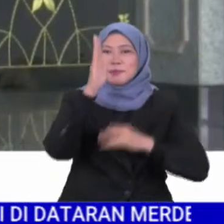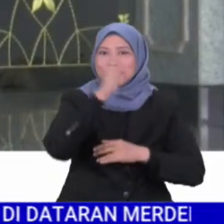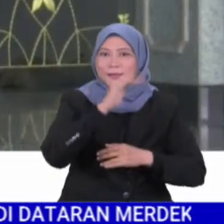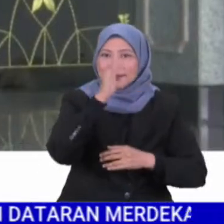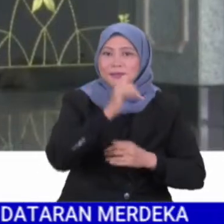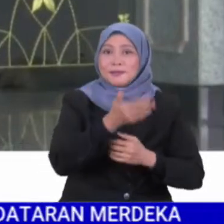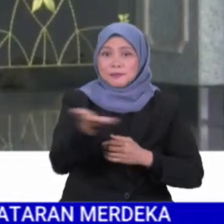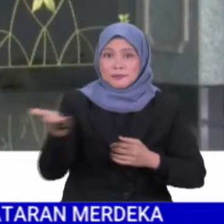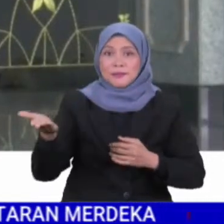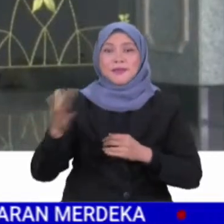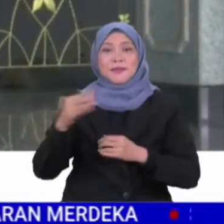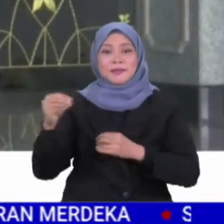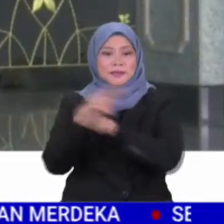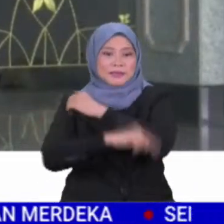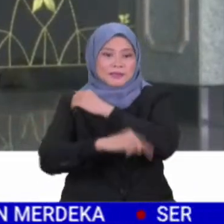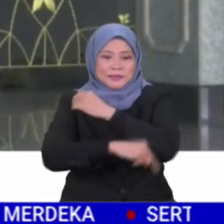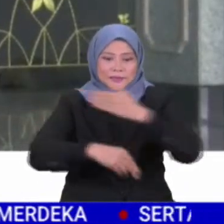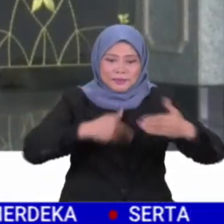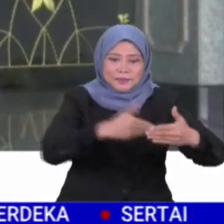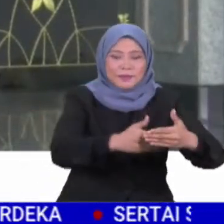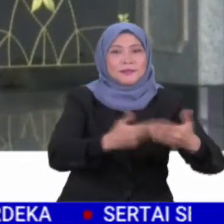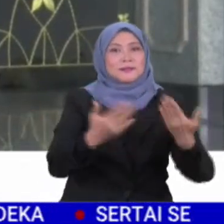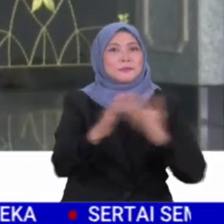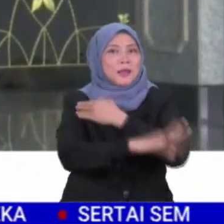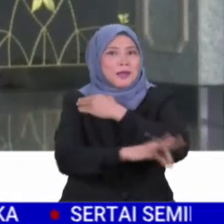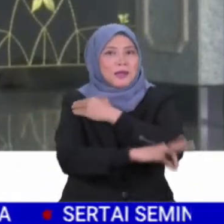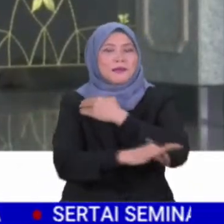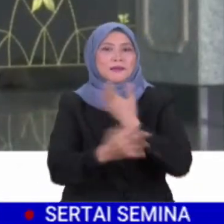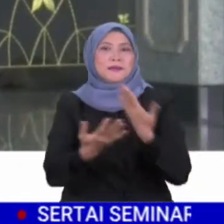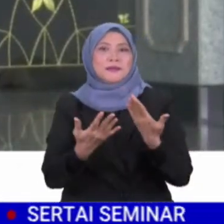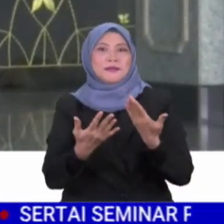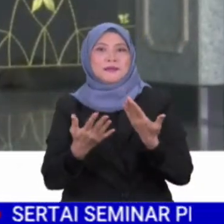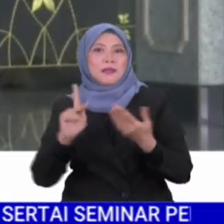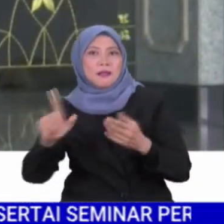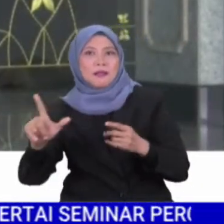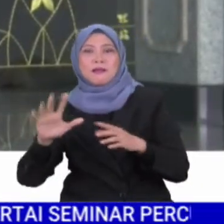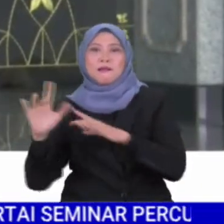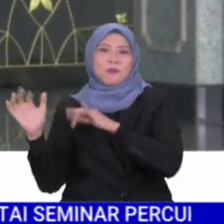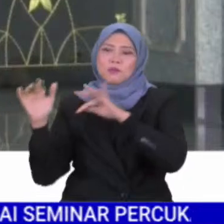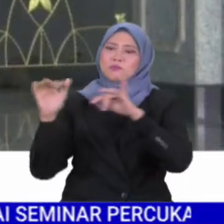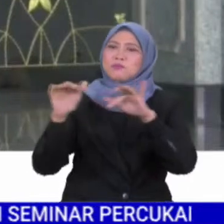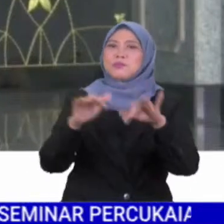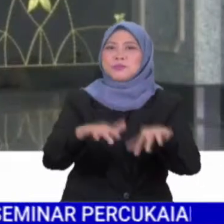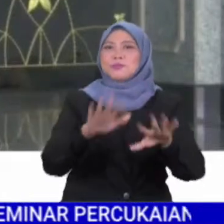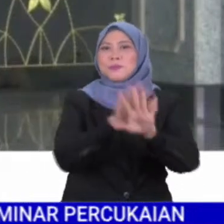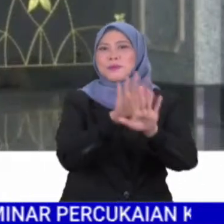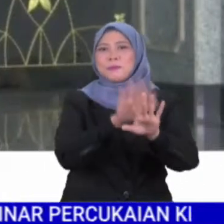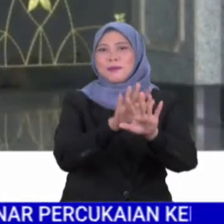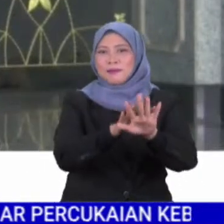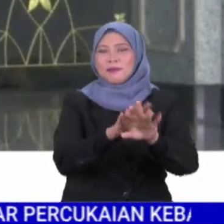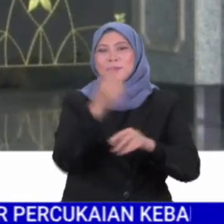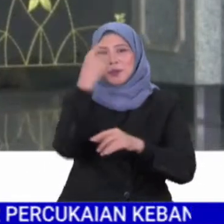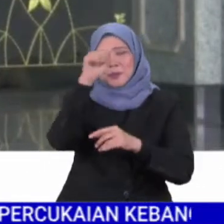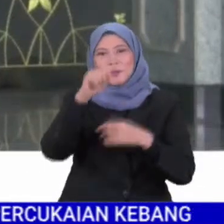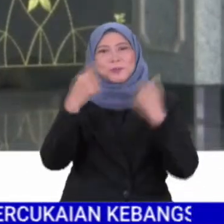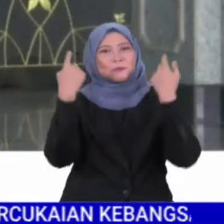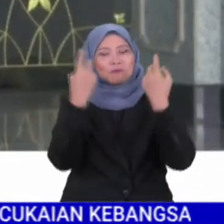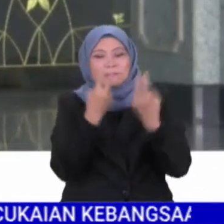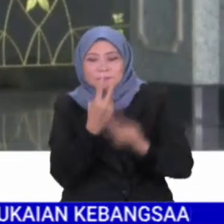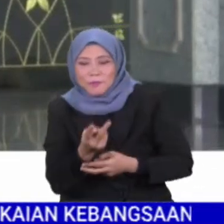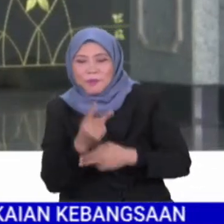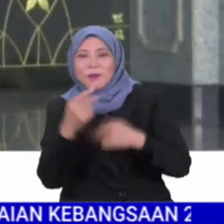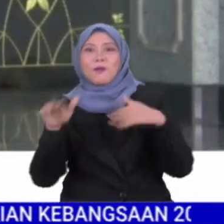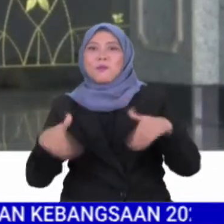Melaka khususnya, dan juga negeri-negeri berhampiran, sebab besok cuti umum. Jadi menjemput semua, datanglah beramai-ramai untuk sama-sama